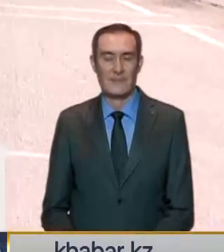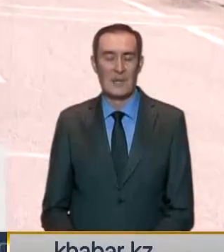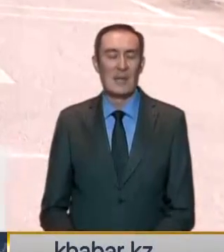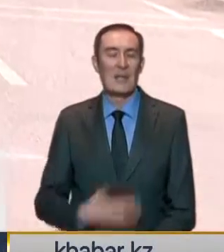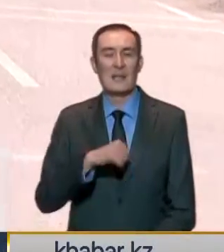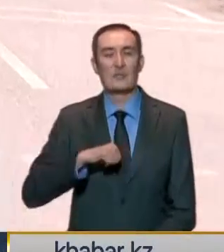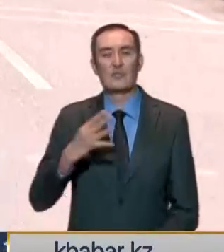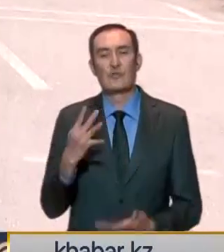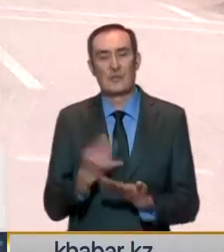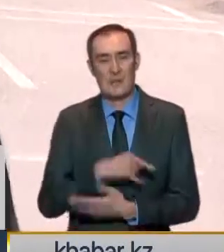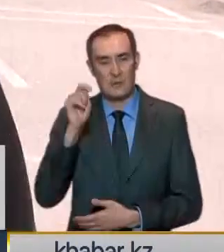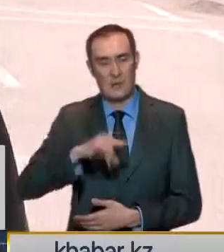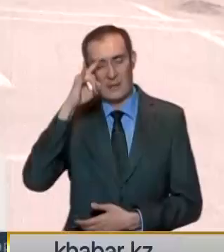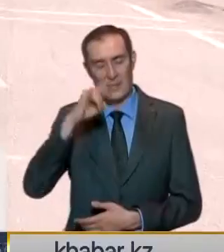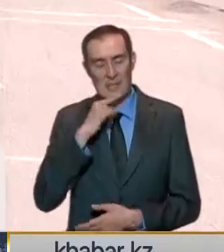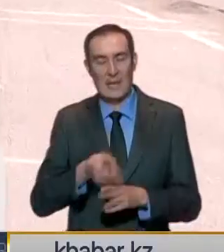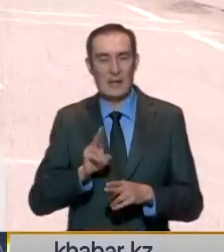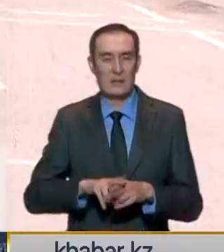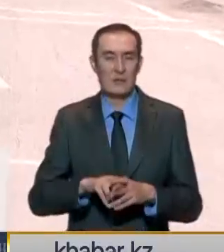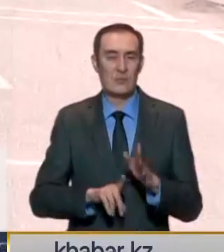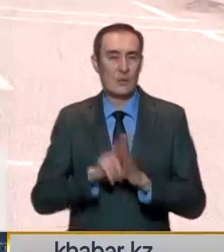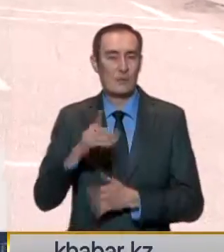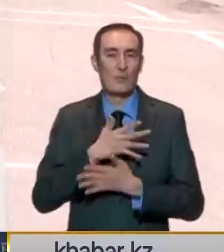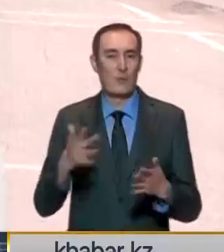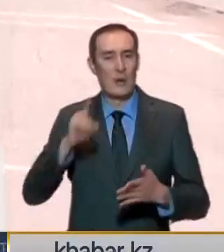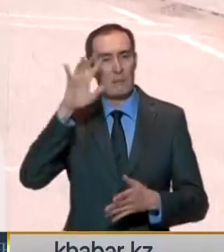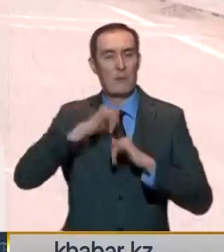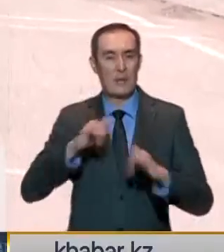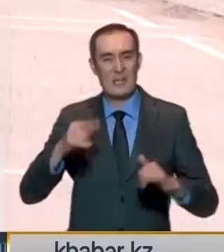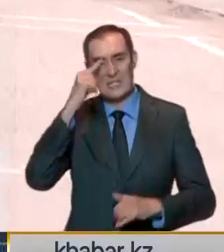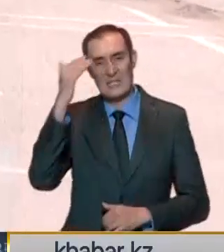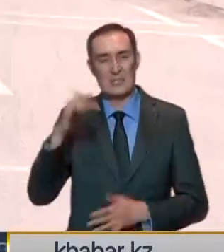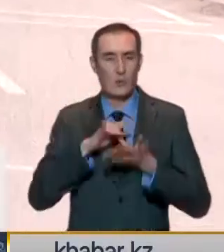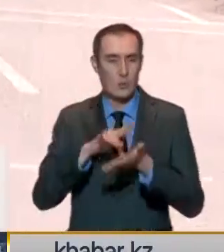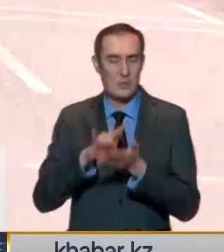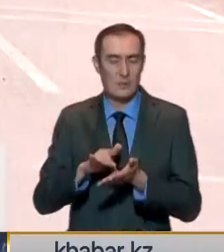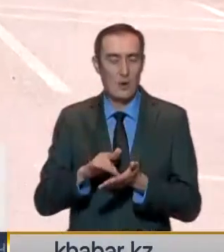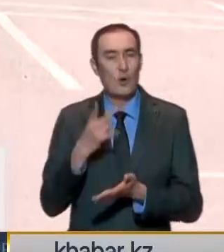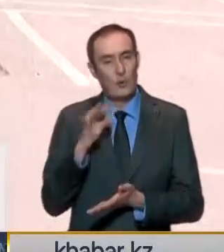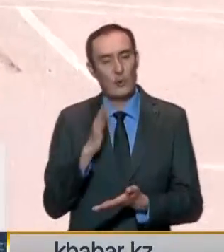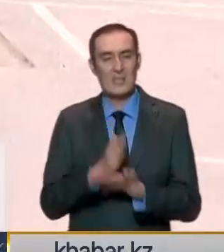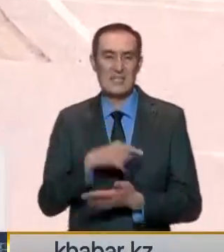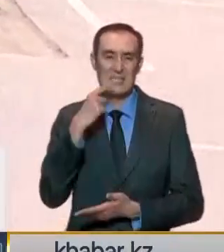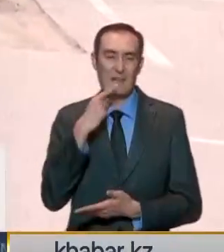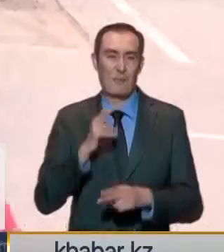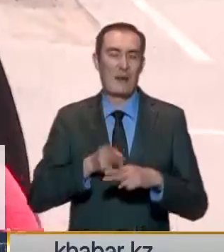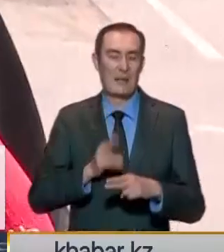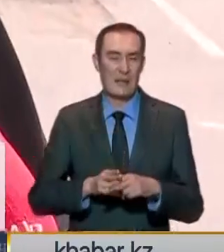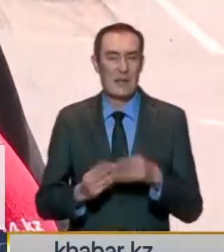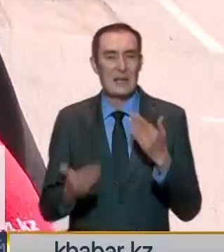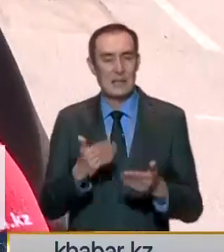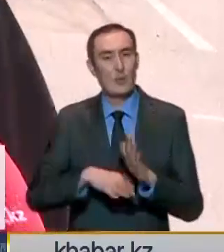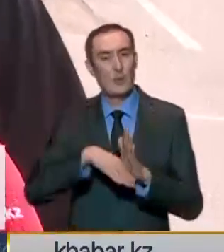Я уже четвертый раз в Казахстане. Эта страна становится все более популярной среди индийских туристов. Однако существует языковой барьер. Если